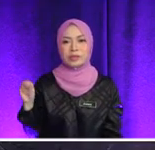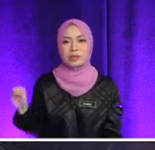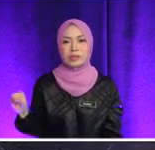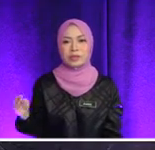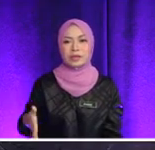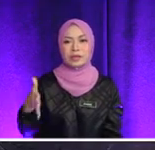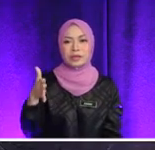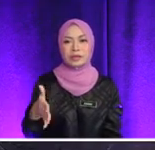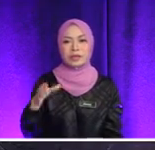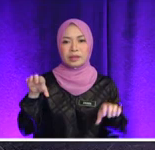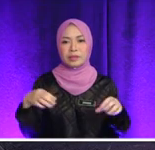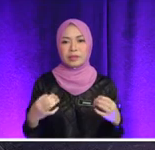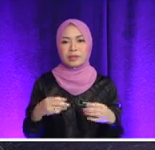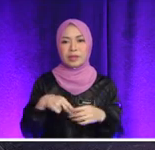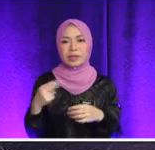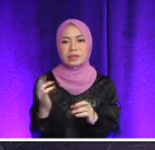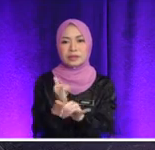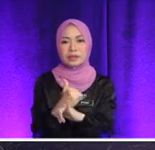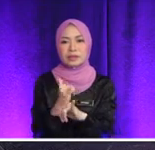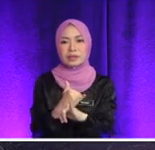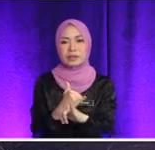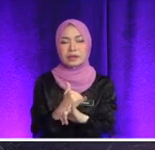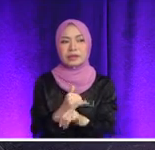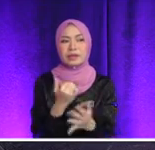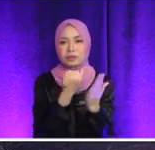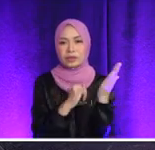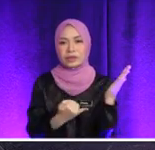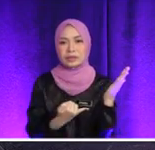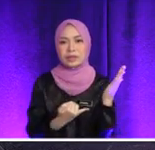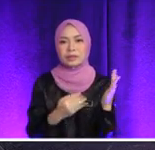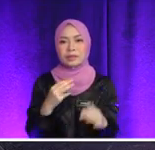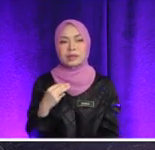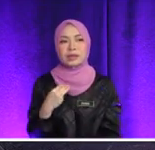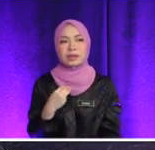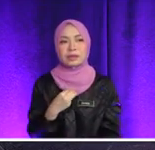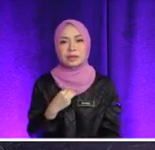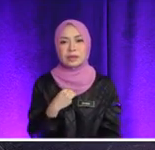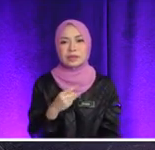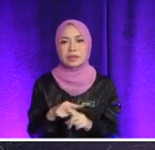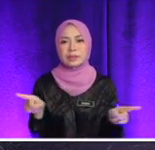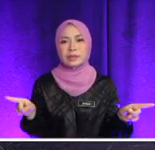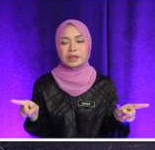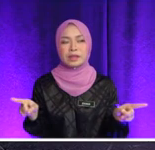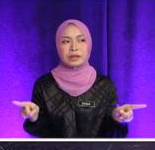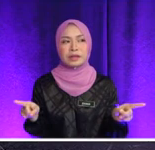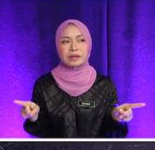tapi dalam penghasilan penghasilan karya kita bermula dengan perwujudan ideal